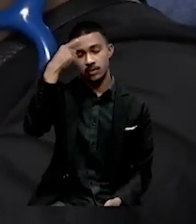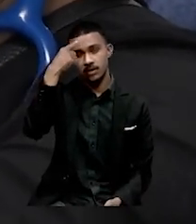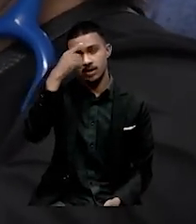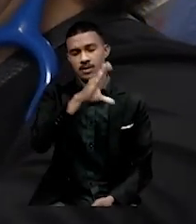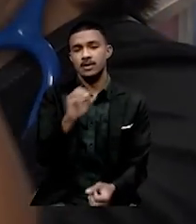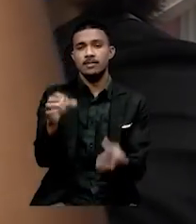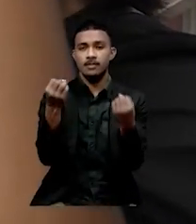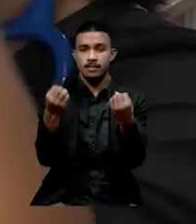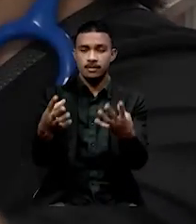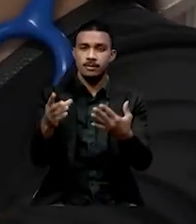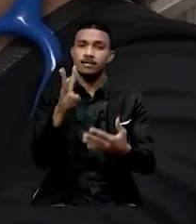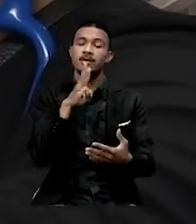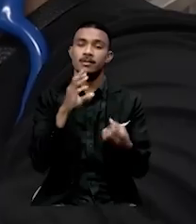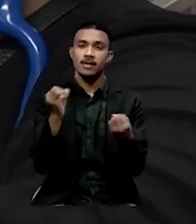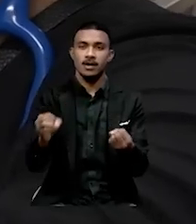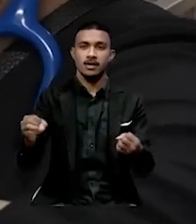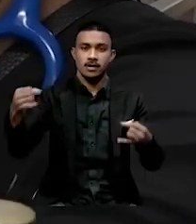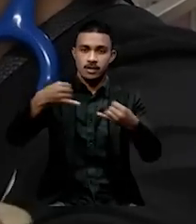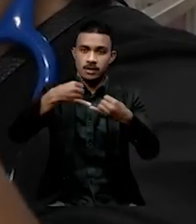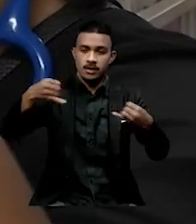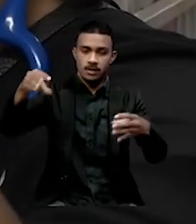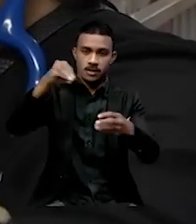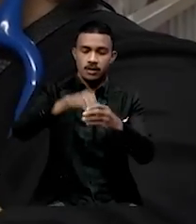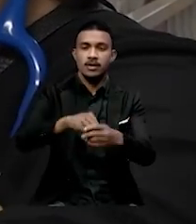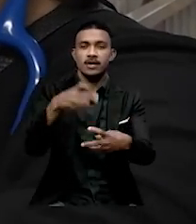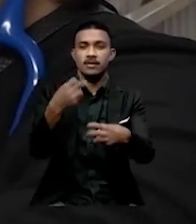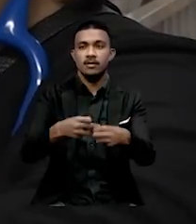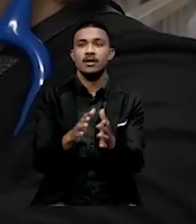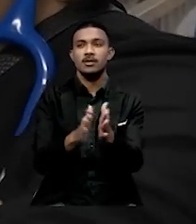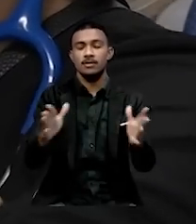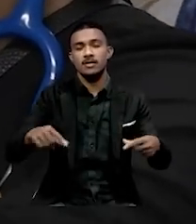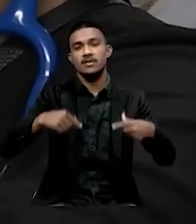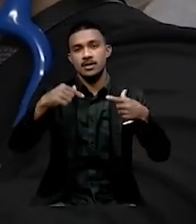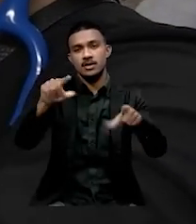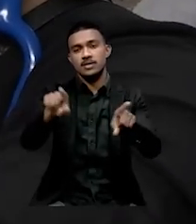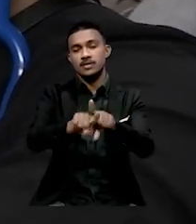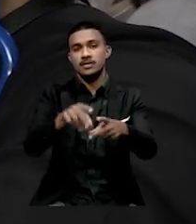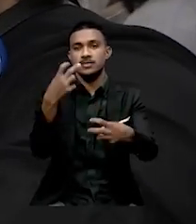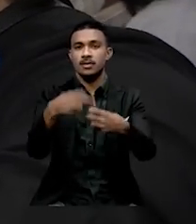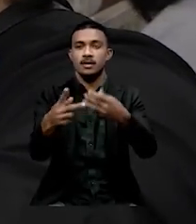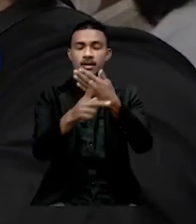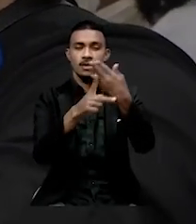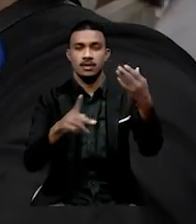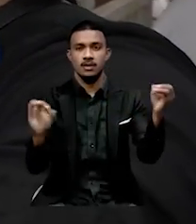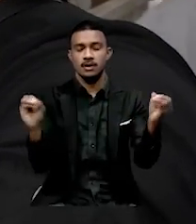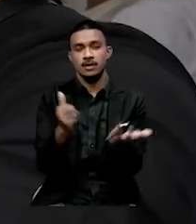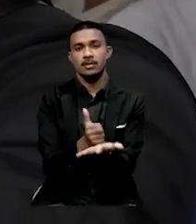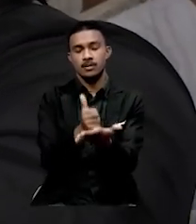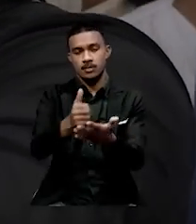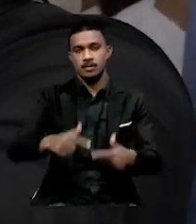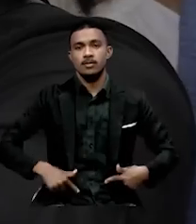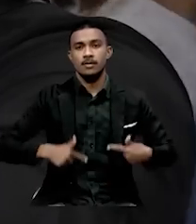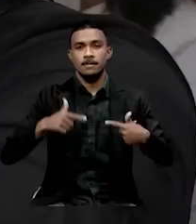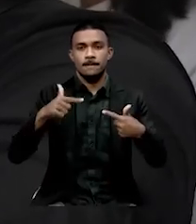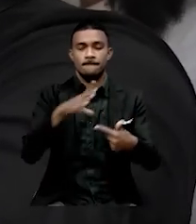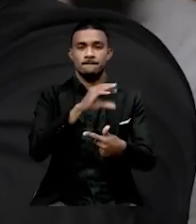lo ita tau mandira ne mus risku bo ita tama risku infeksaun ita tama te risku infeksaun kita lah trata ni moras entau fo